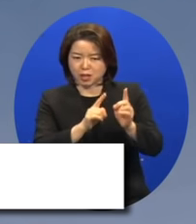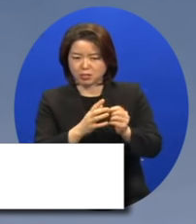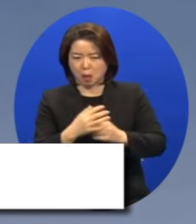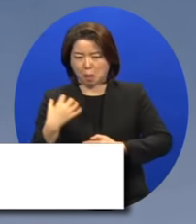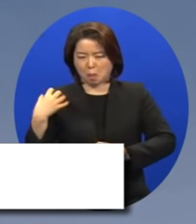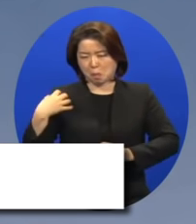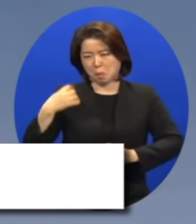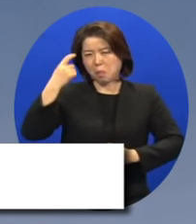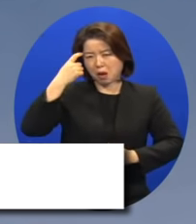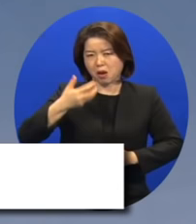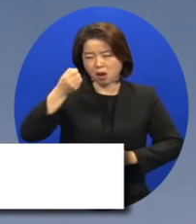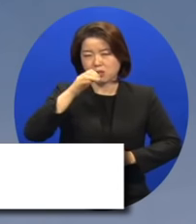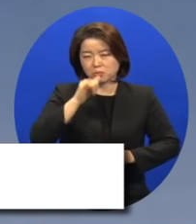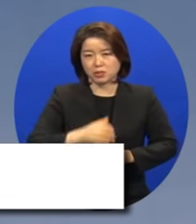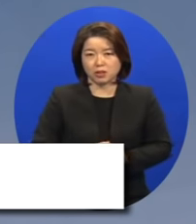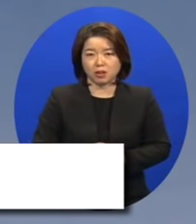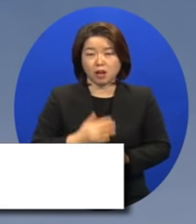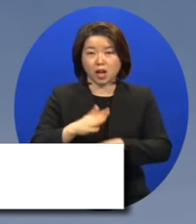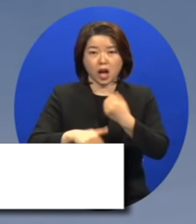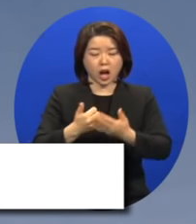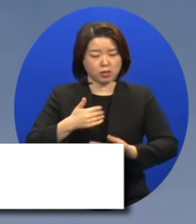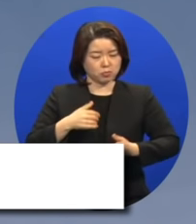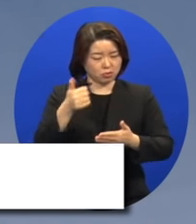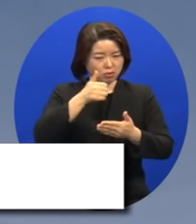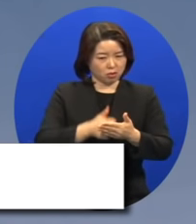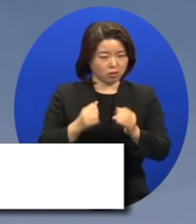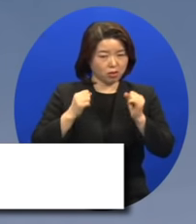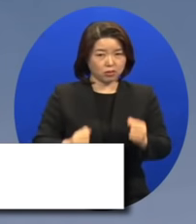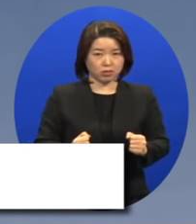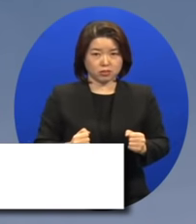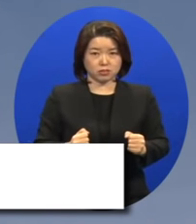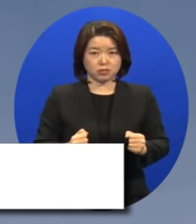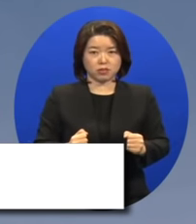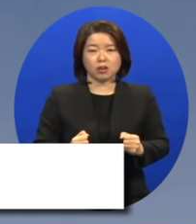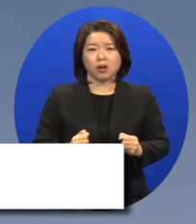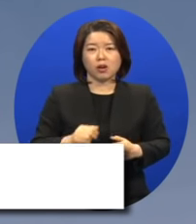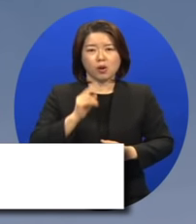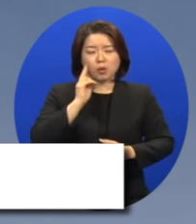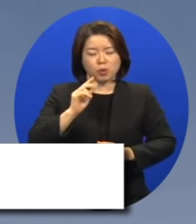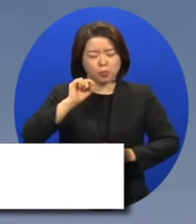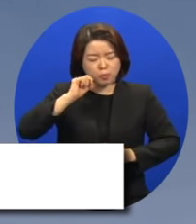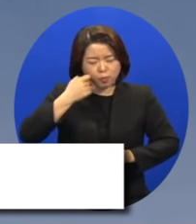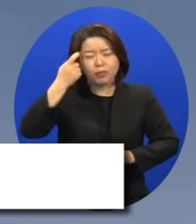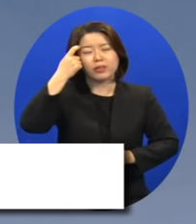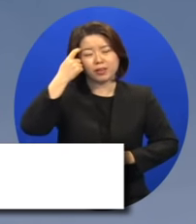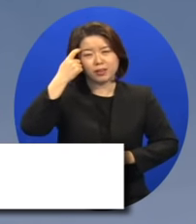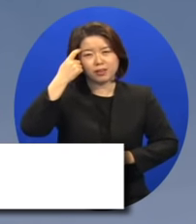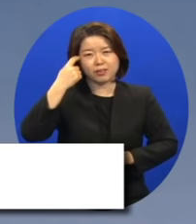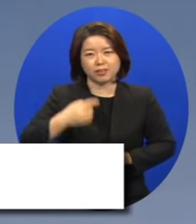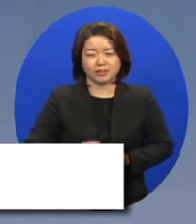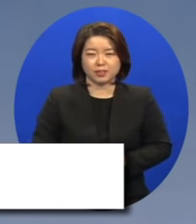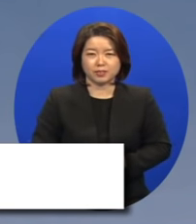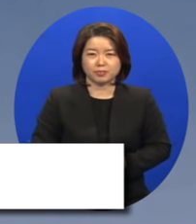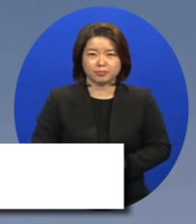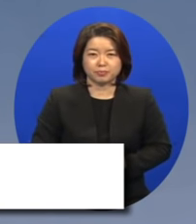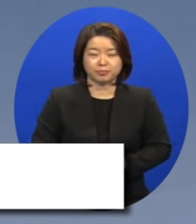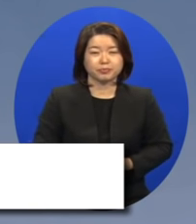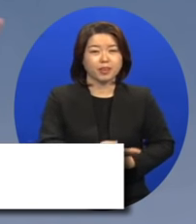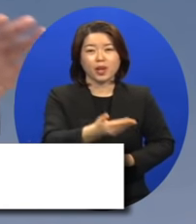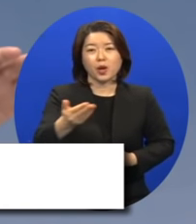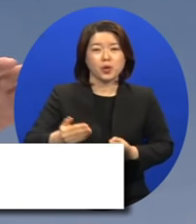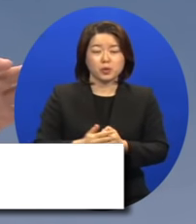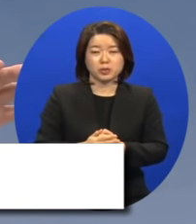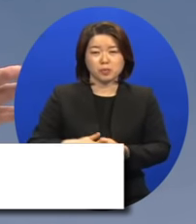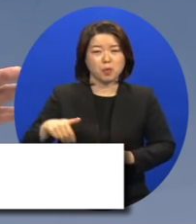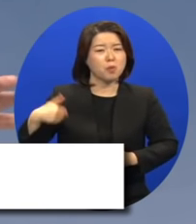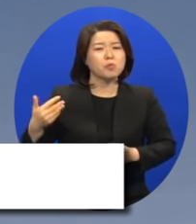이러한가르침을 부담스럽게여깁니다.그들은 하나님이자신안에거하신다는사실을받아들이기가너무어렵다고생각한다. 그건당신이이해